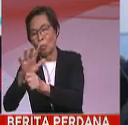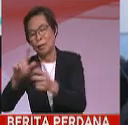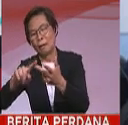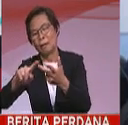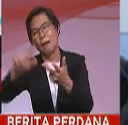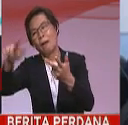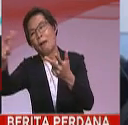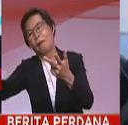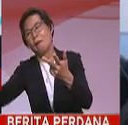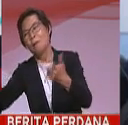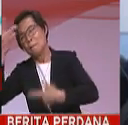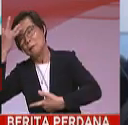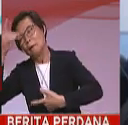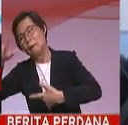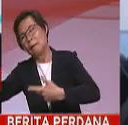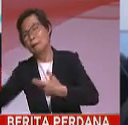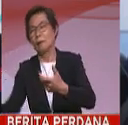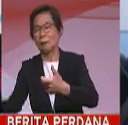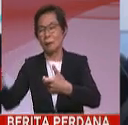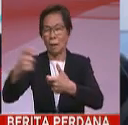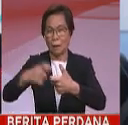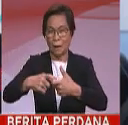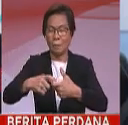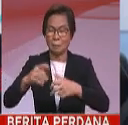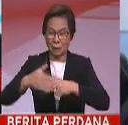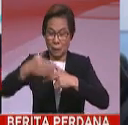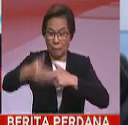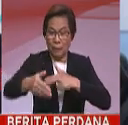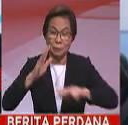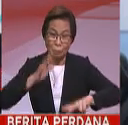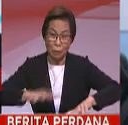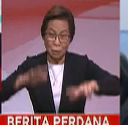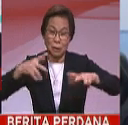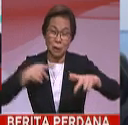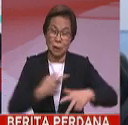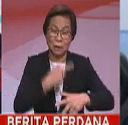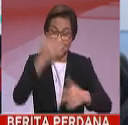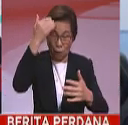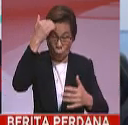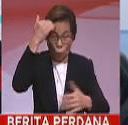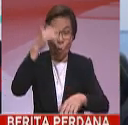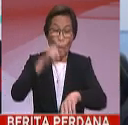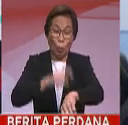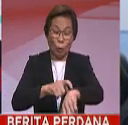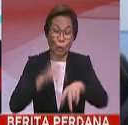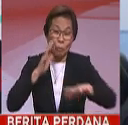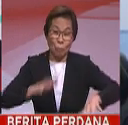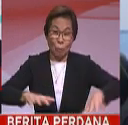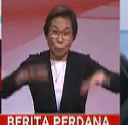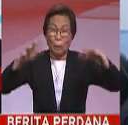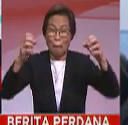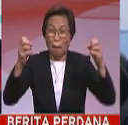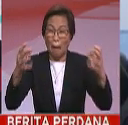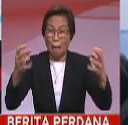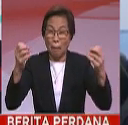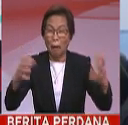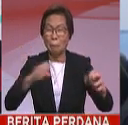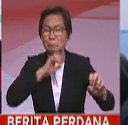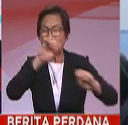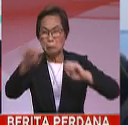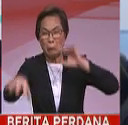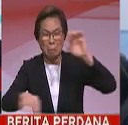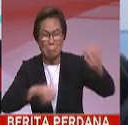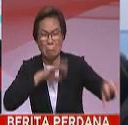penyakit-penyakit lain yang berkaitan dengan selepas banjir yang kita tahu pada waktu banjir ini banyak sampah,